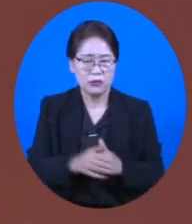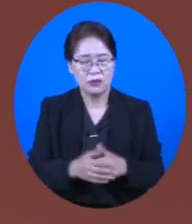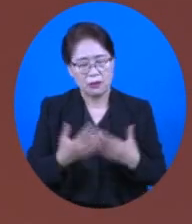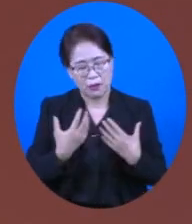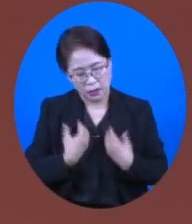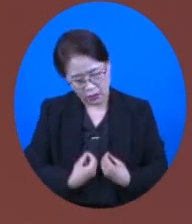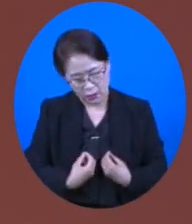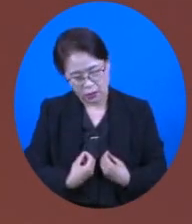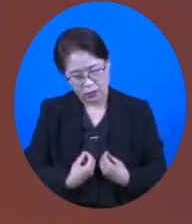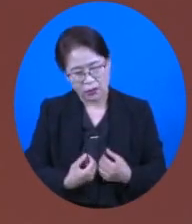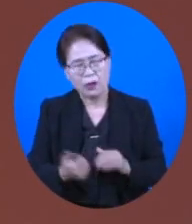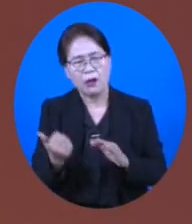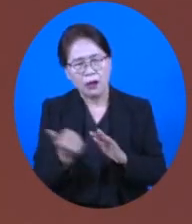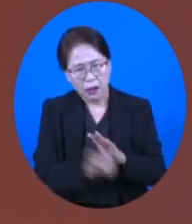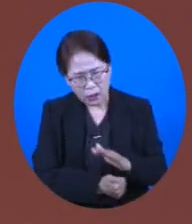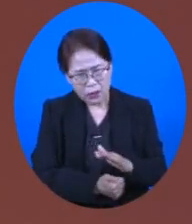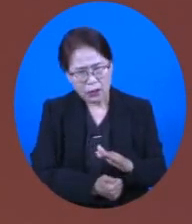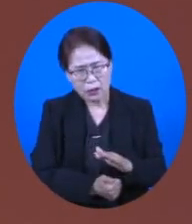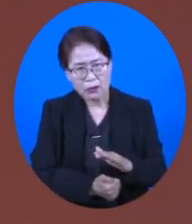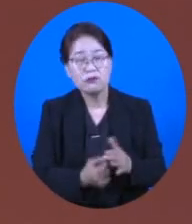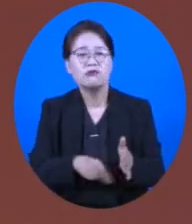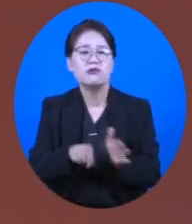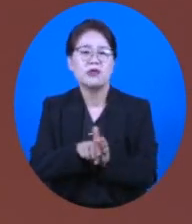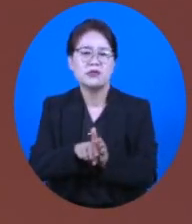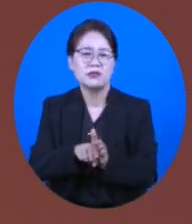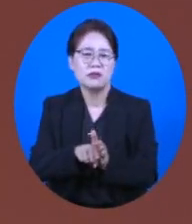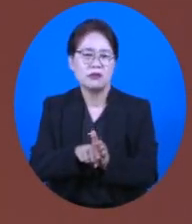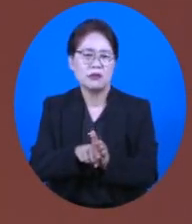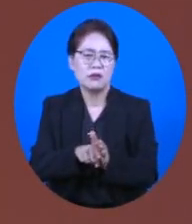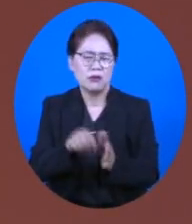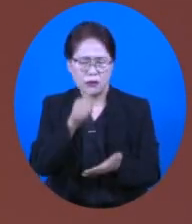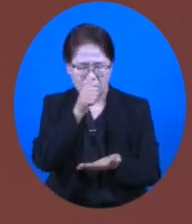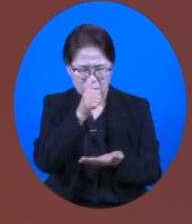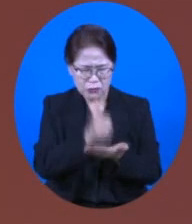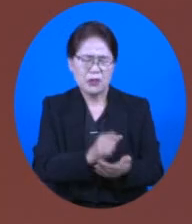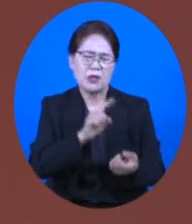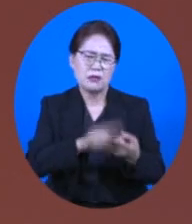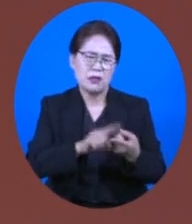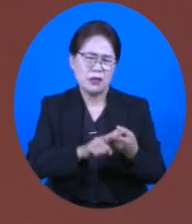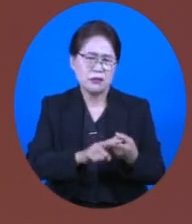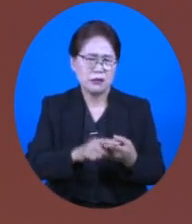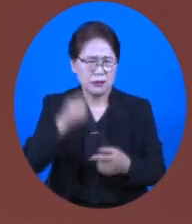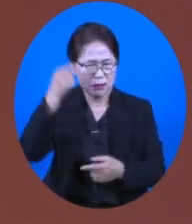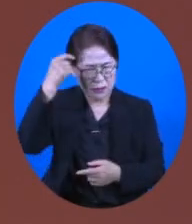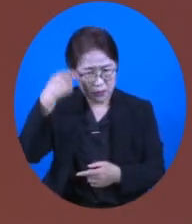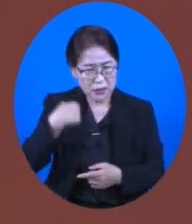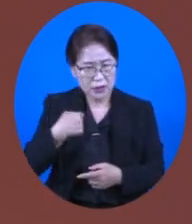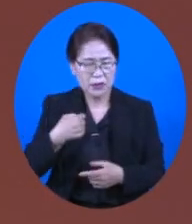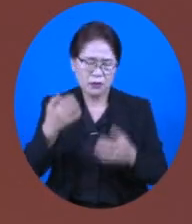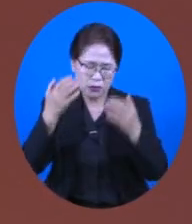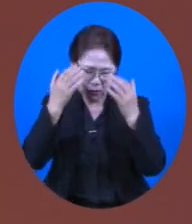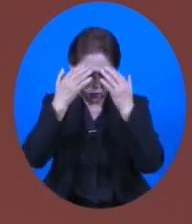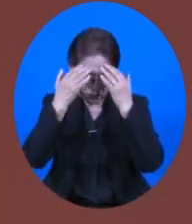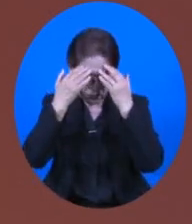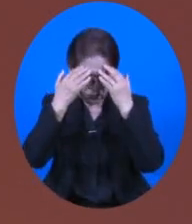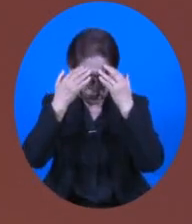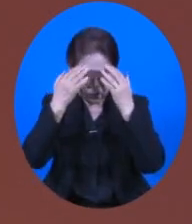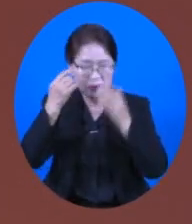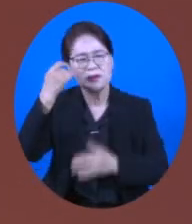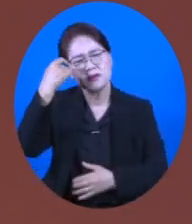좌절시키고 패배시키기 위해서 그 죄에 대하여 느끼게 하는 고통스러운